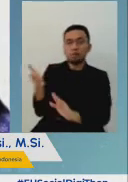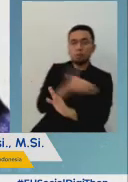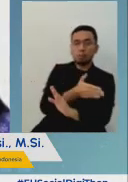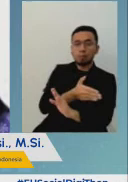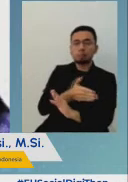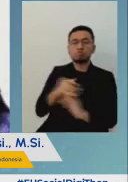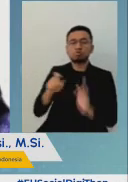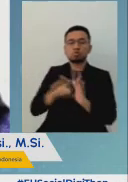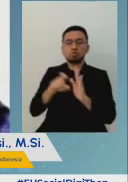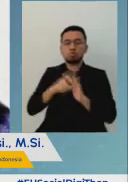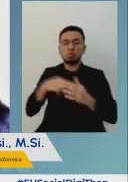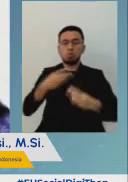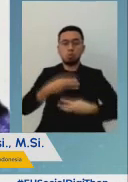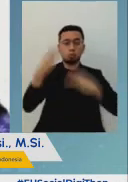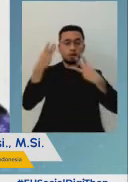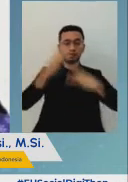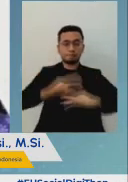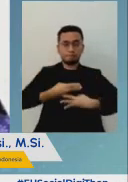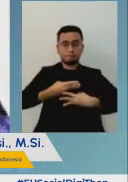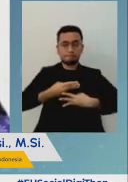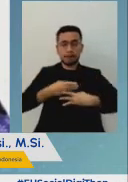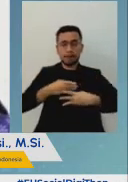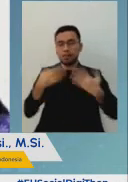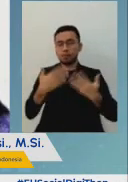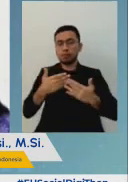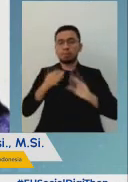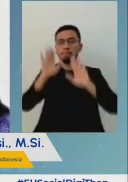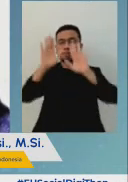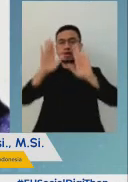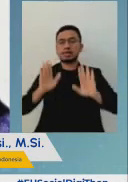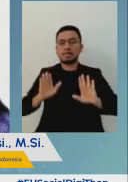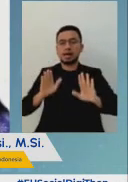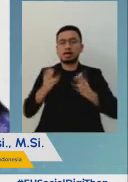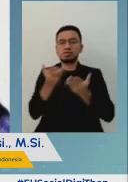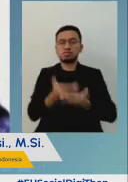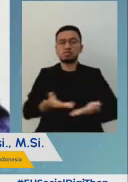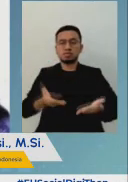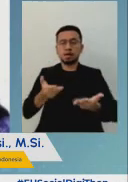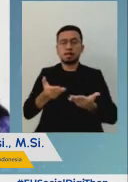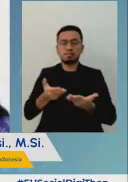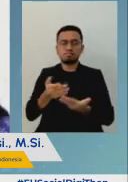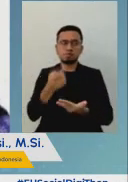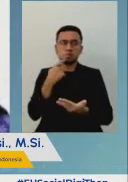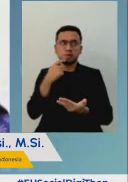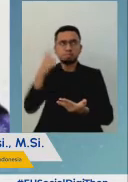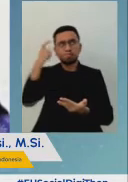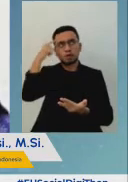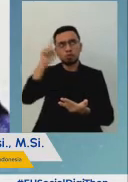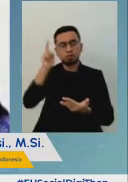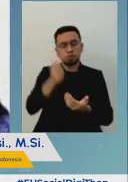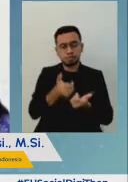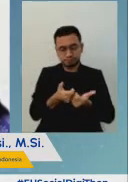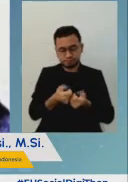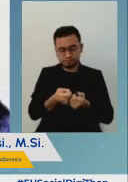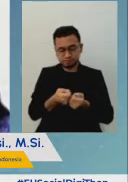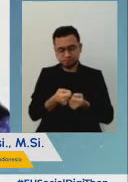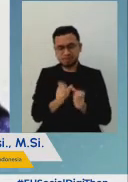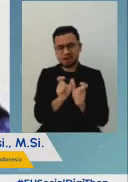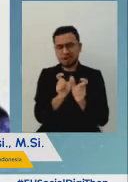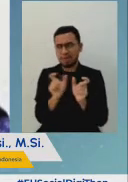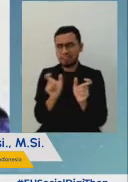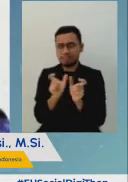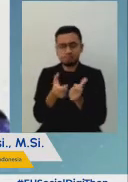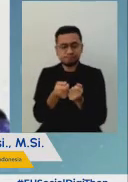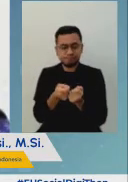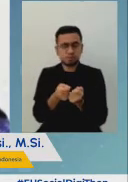di sosial media ya, saya nih mau nulis ini kira-kira nanti yang menerima tersinggung